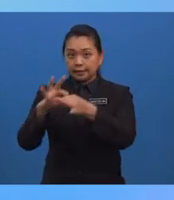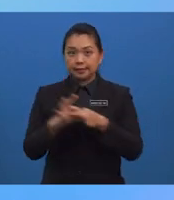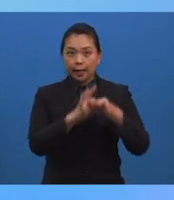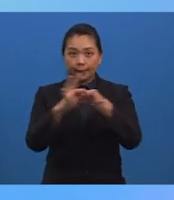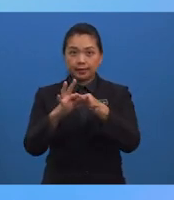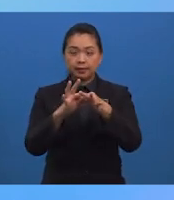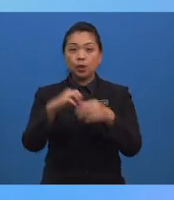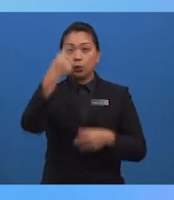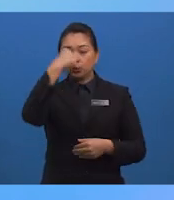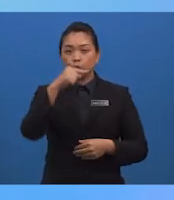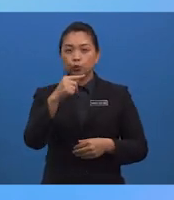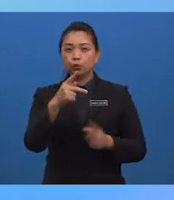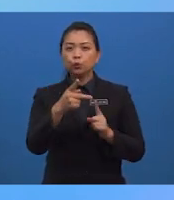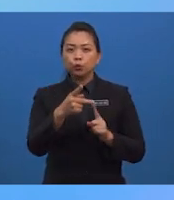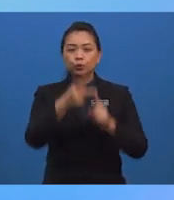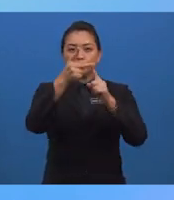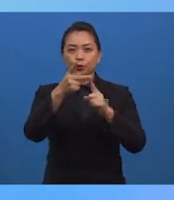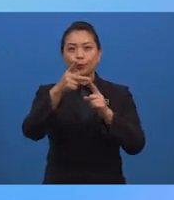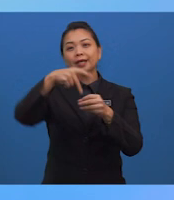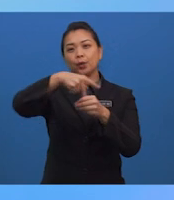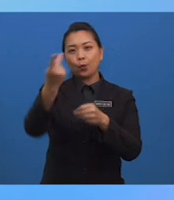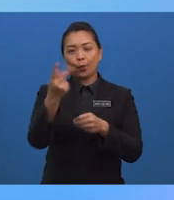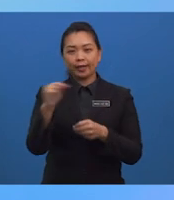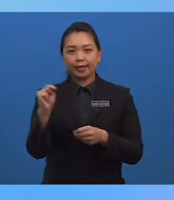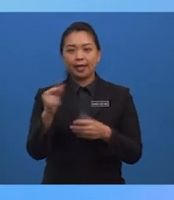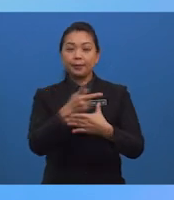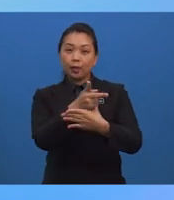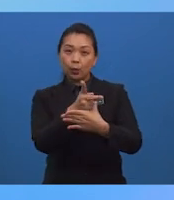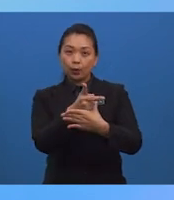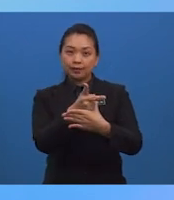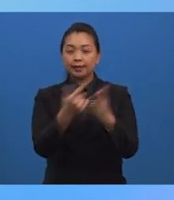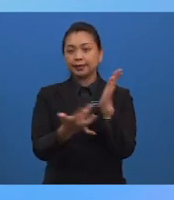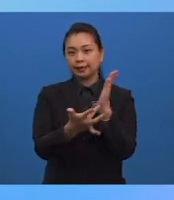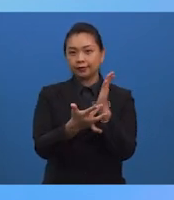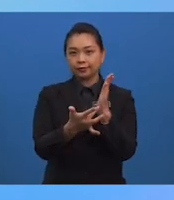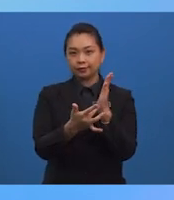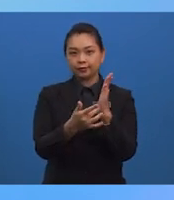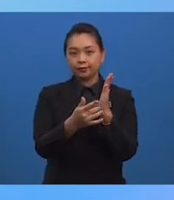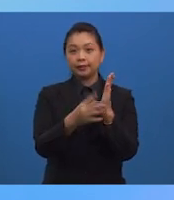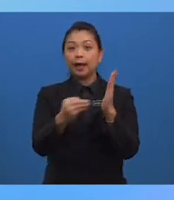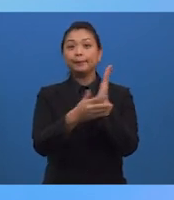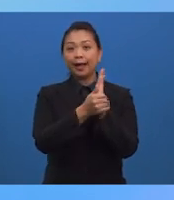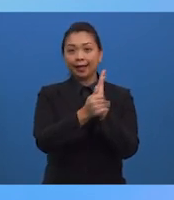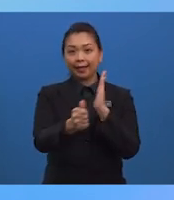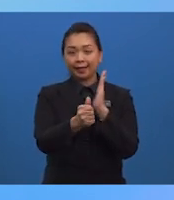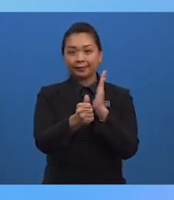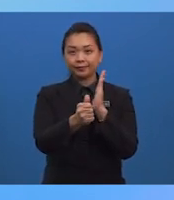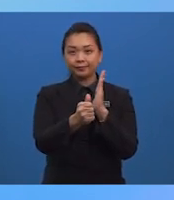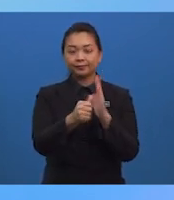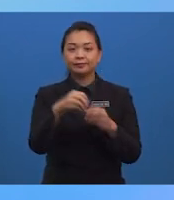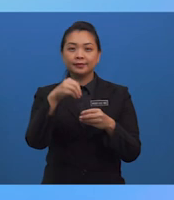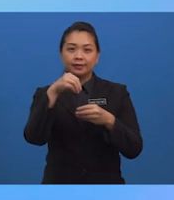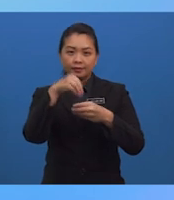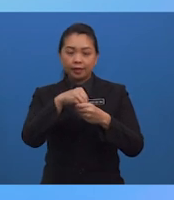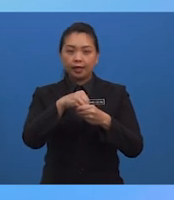untuk penghususan pengeluaran, perkongsian teknologi dan kepakaran. Dalam